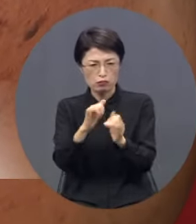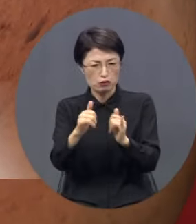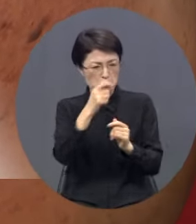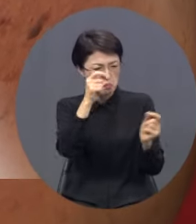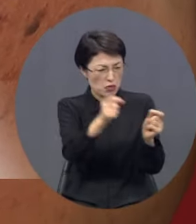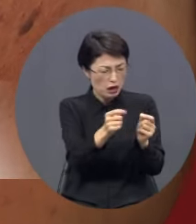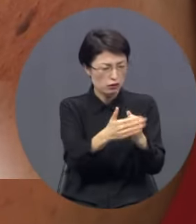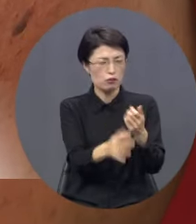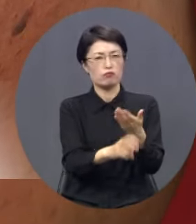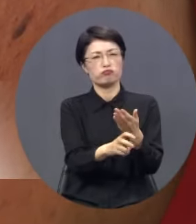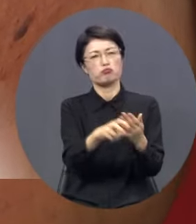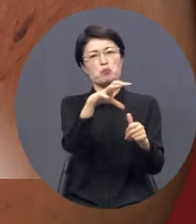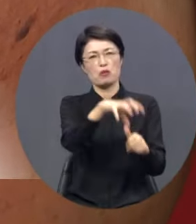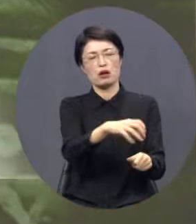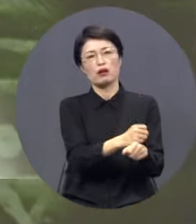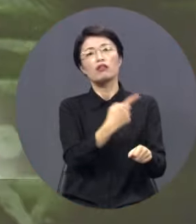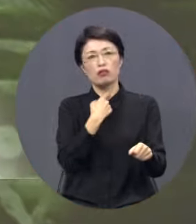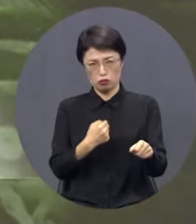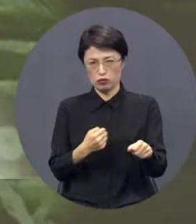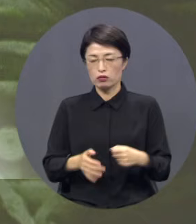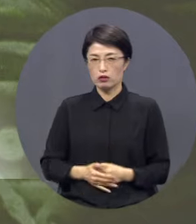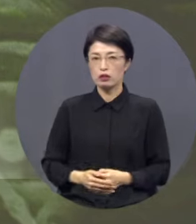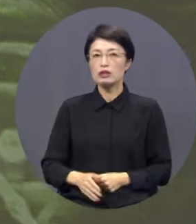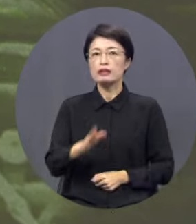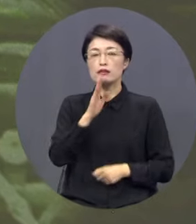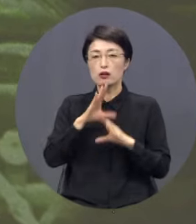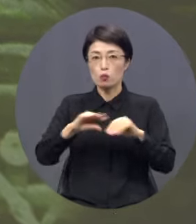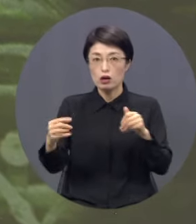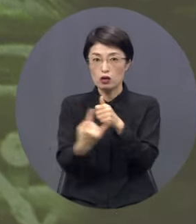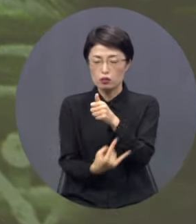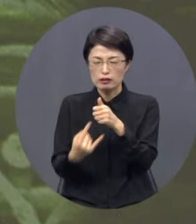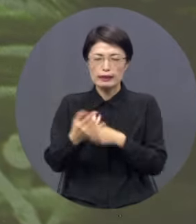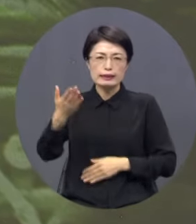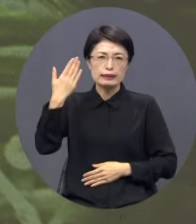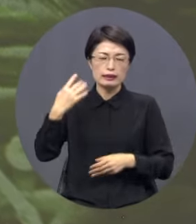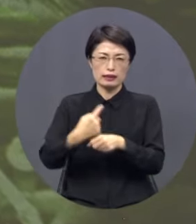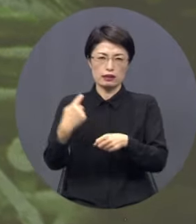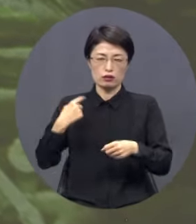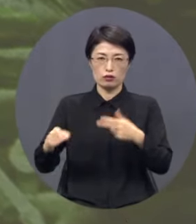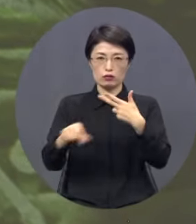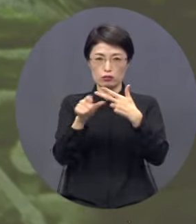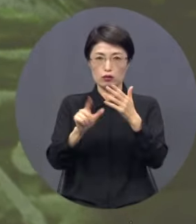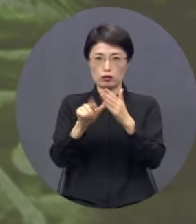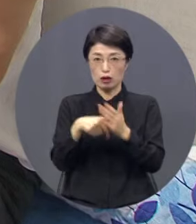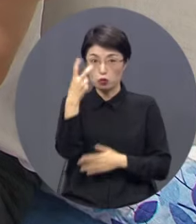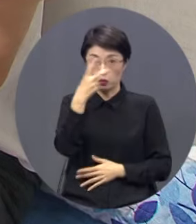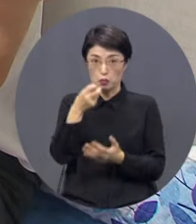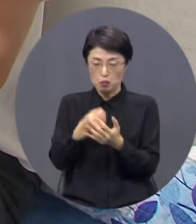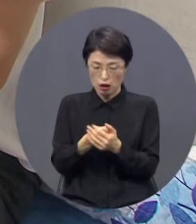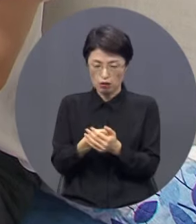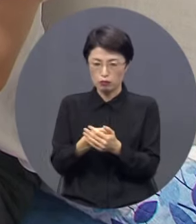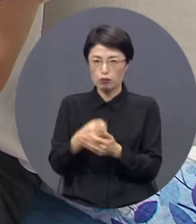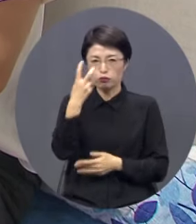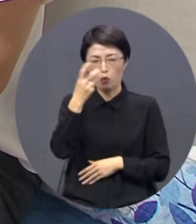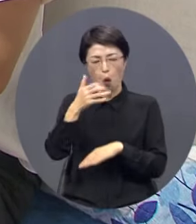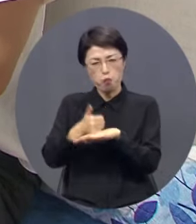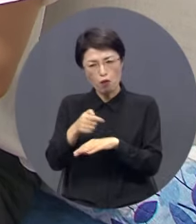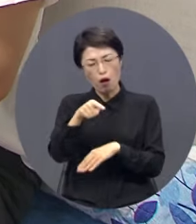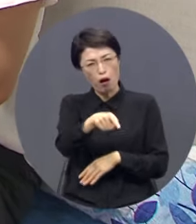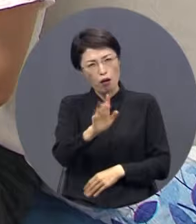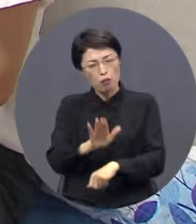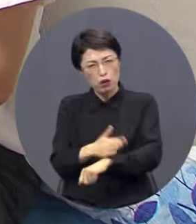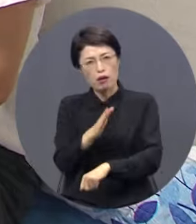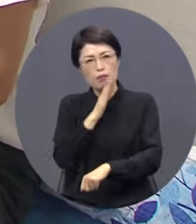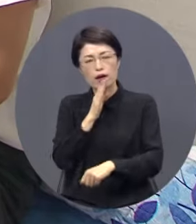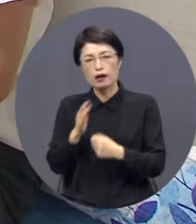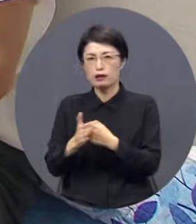확인됐습니다. 진실화해위원회는 지난해 7월 조사를 결정했고 조사 결과에 따라 국가가 피해자에게